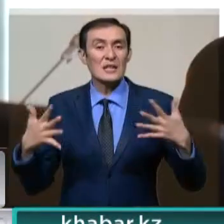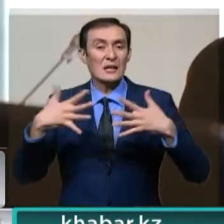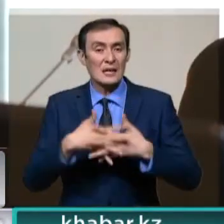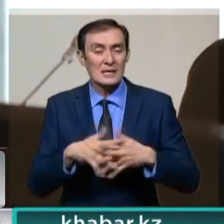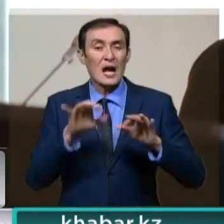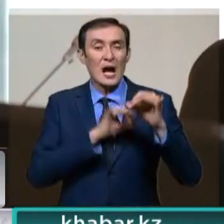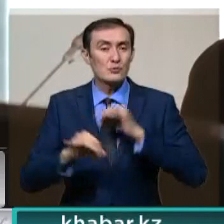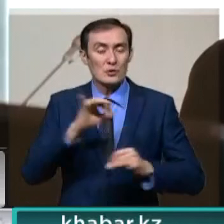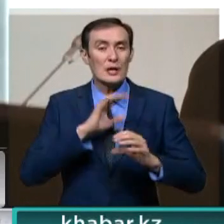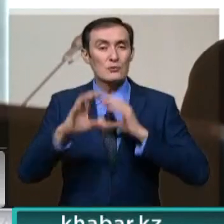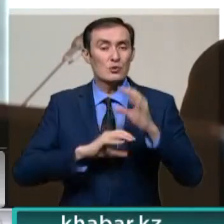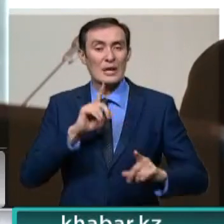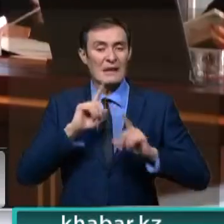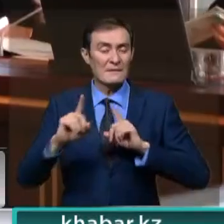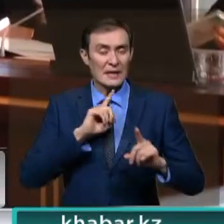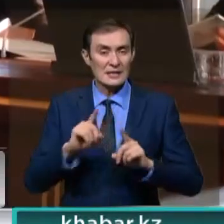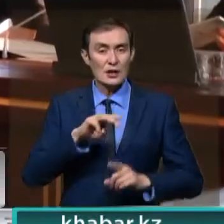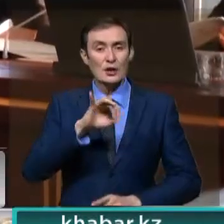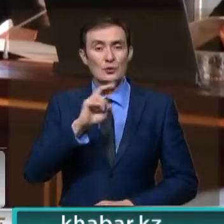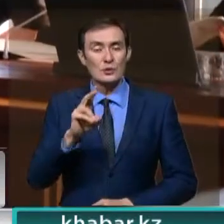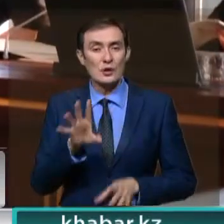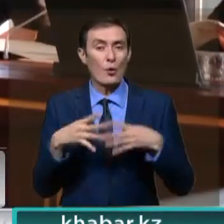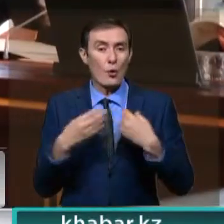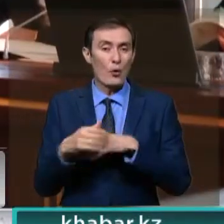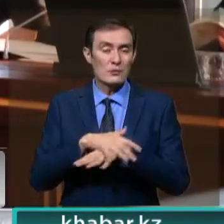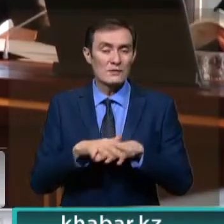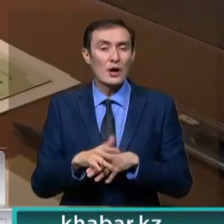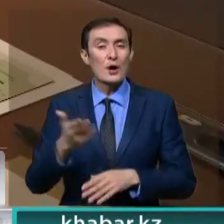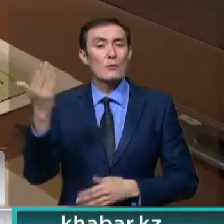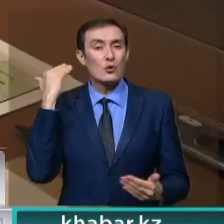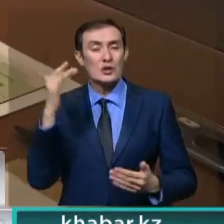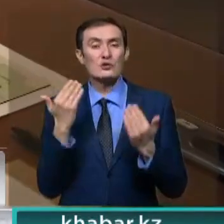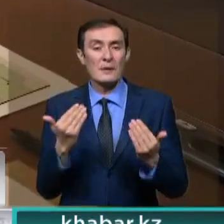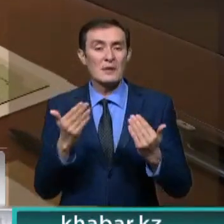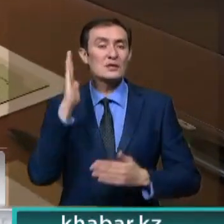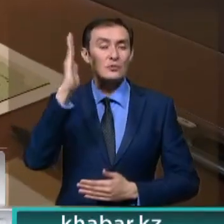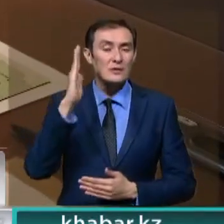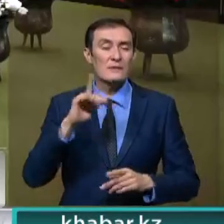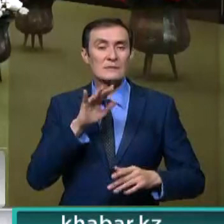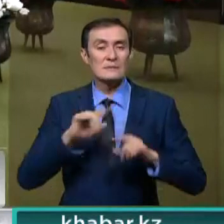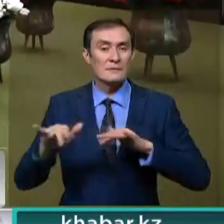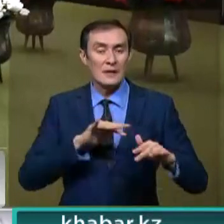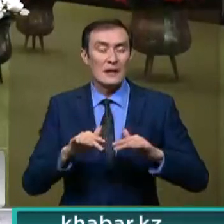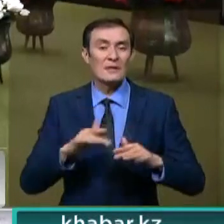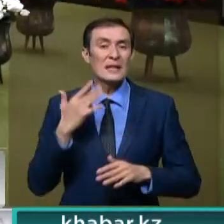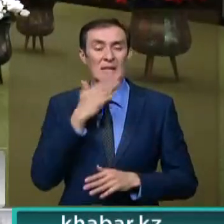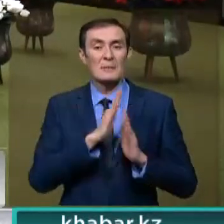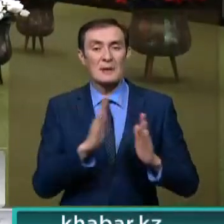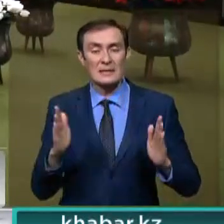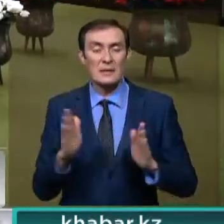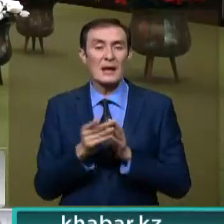интеграции обсудили на международной конференции «Тюркский мир. Прошлое, современность, будущее», состоявшейся в Национальной библиотеке